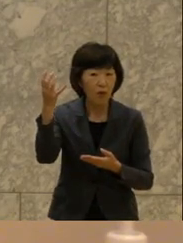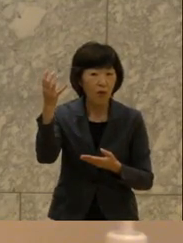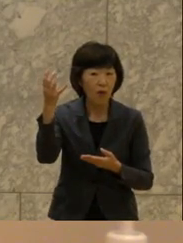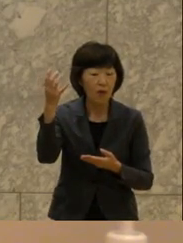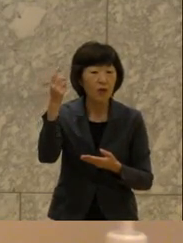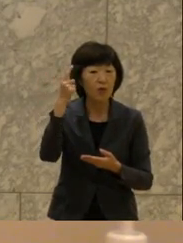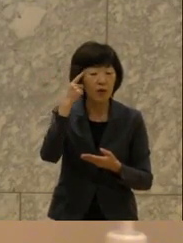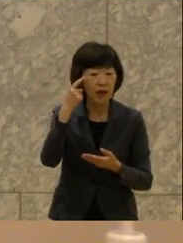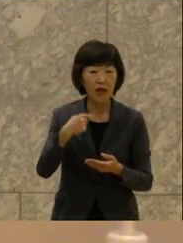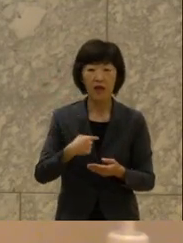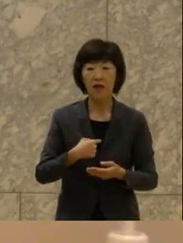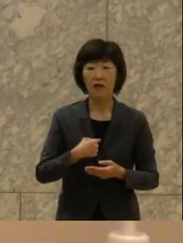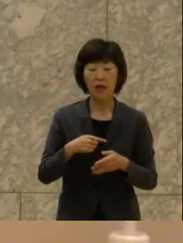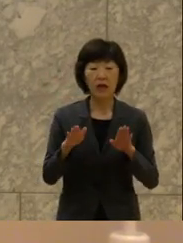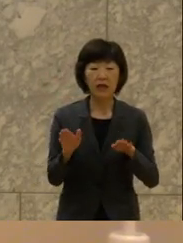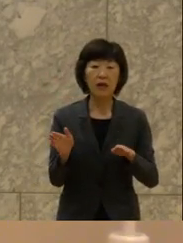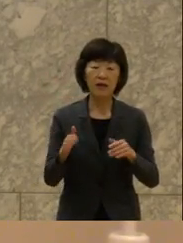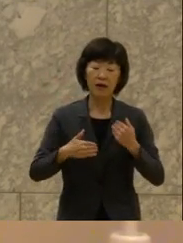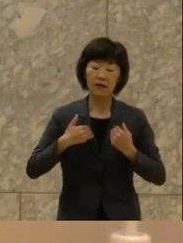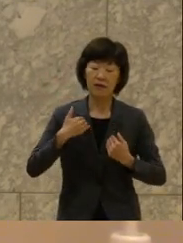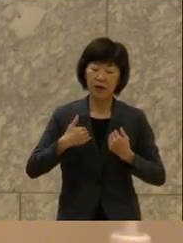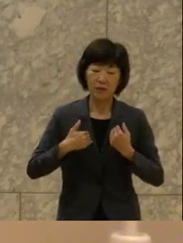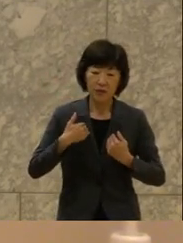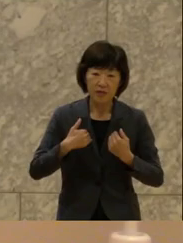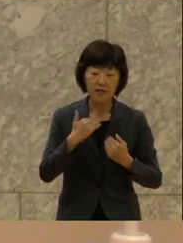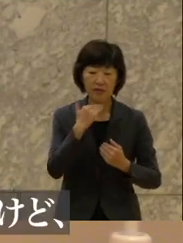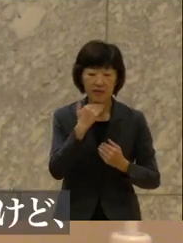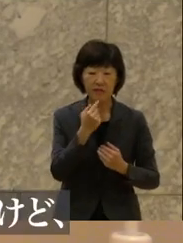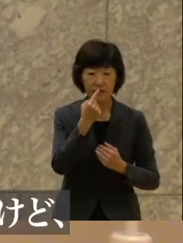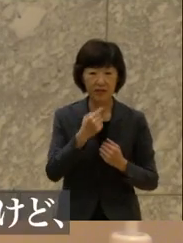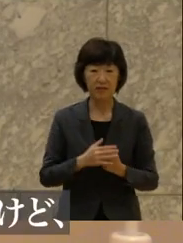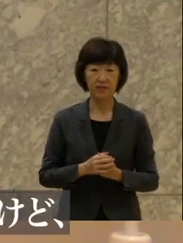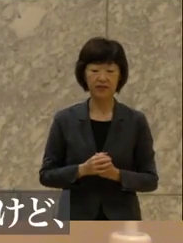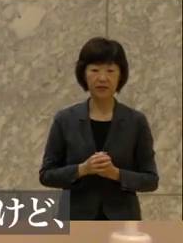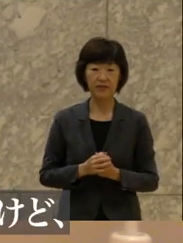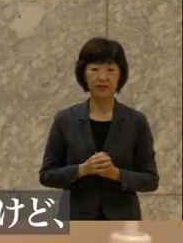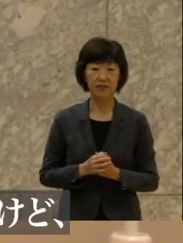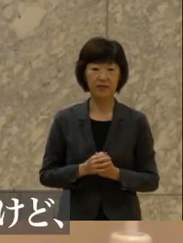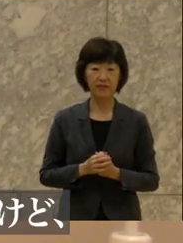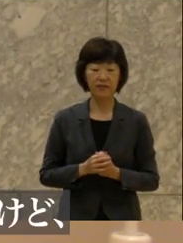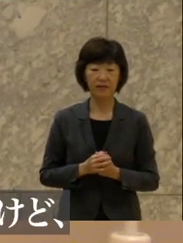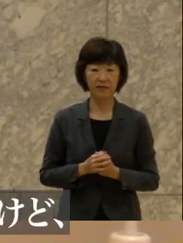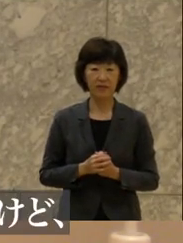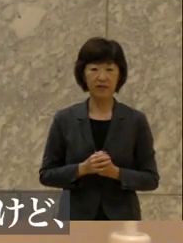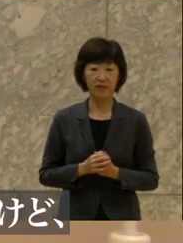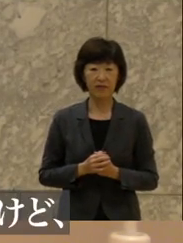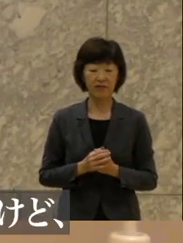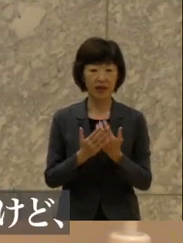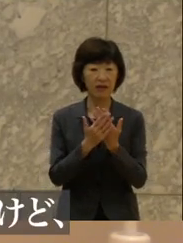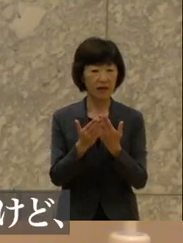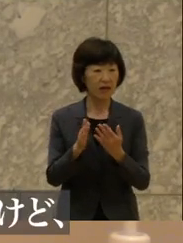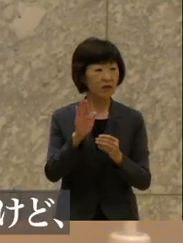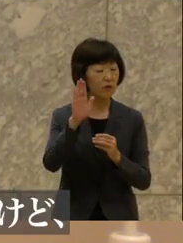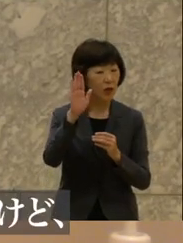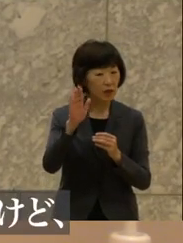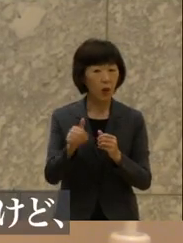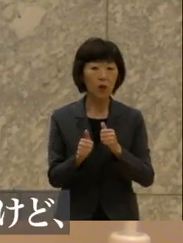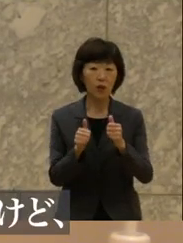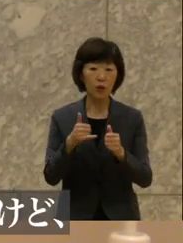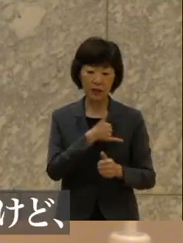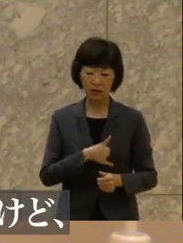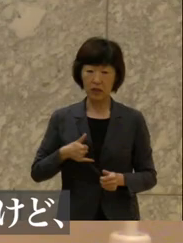で自分はすごく今から楽しみにしてるんですけどそこでその先も私の競技人生は